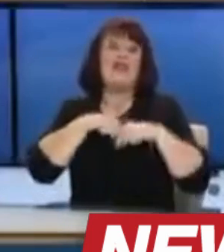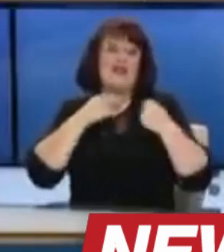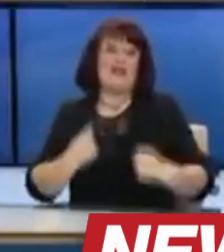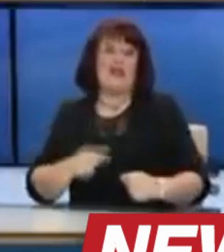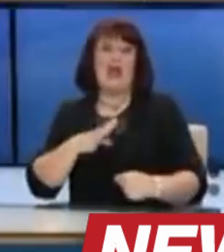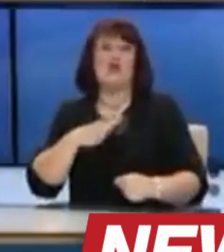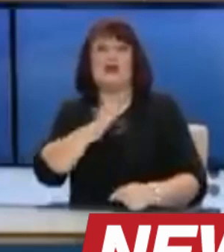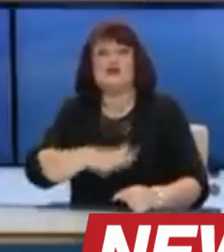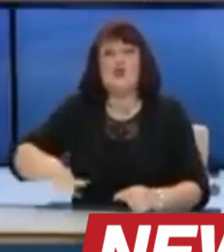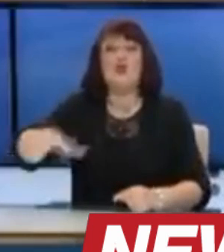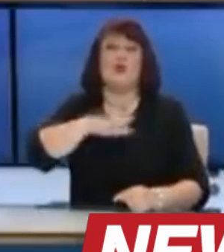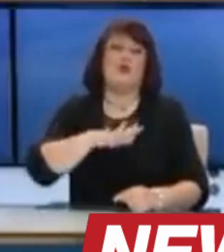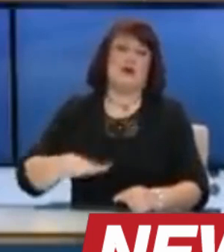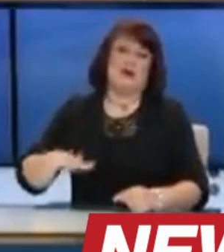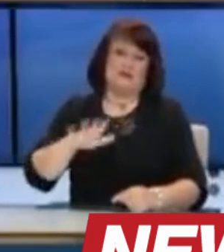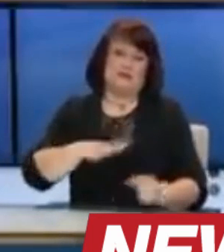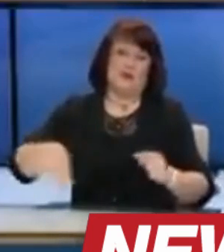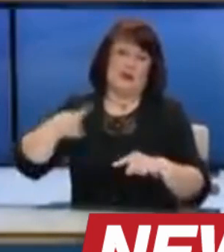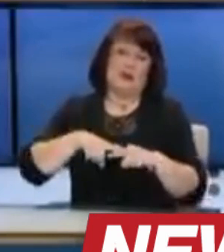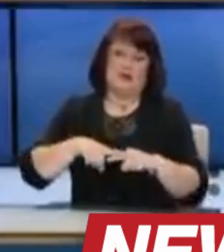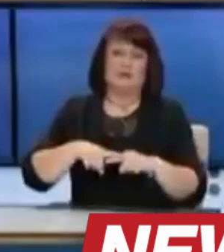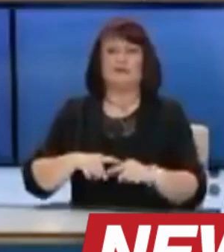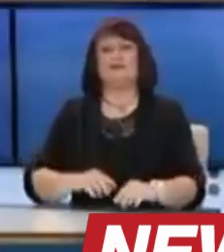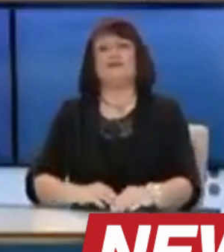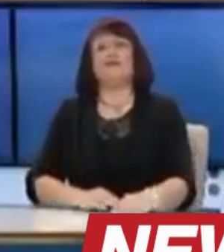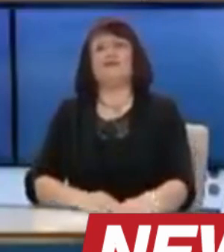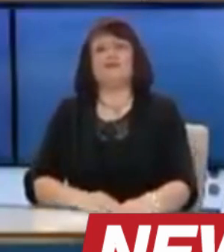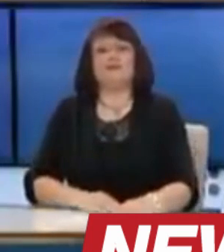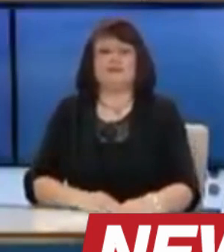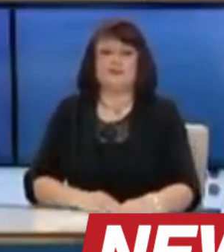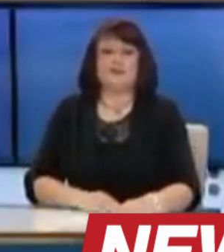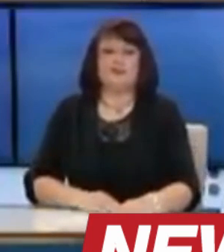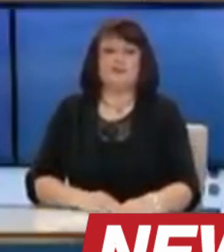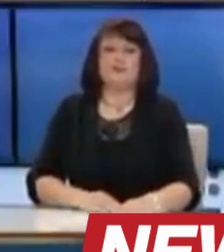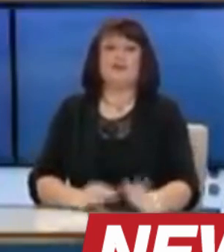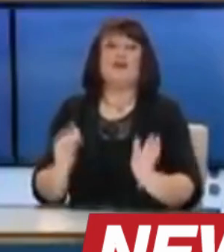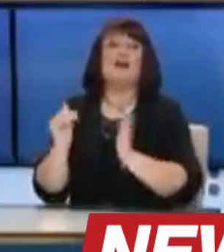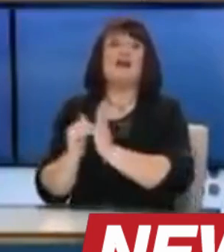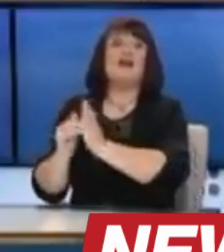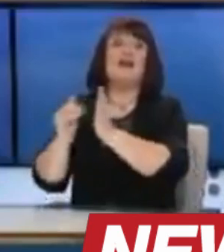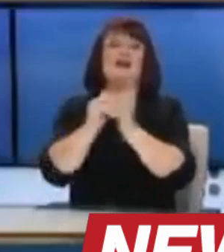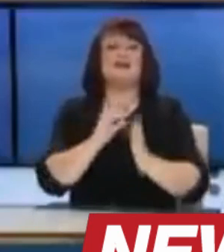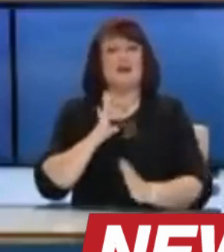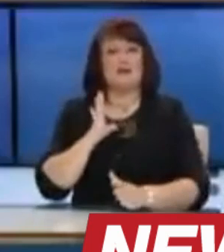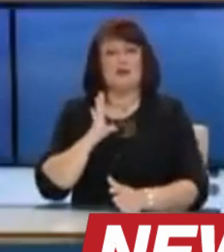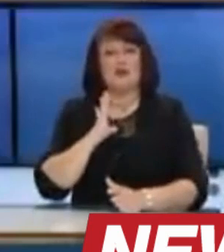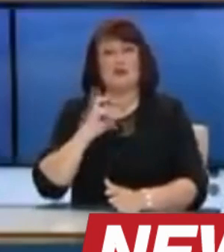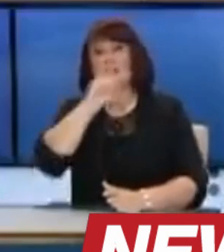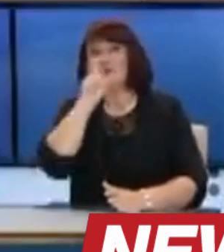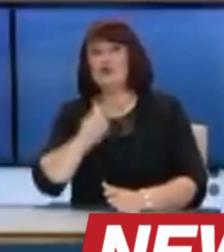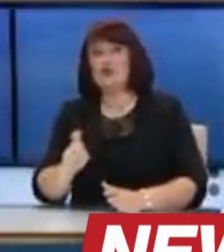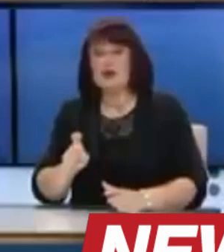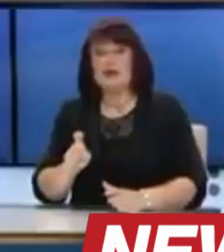πρέπει να φροντίσουν να ασφαλίσουν τα σπίτια τους από φωτιές, σεισμούς, πλημμύρες, ανεμοστρόβιλους και ό,τι άλλο συνεπάγεται με τις φυσικές καταστροφές. Γιατί